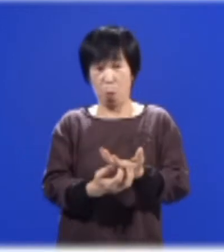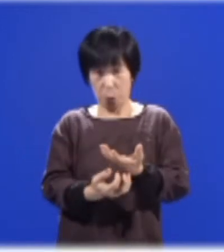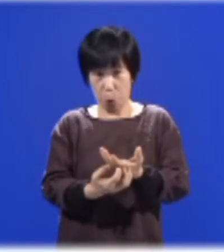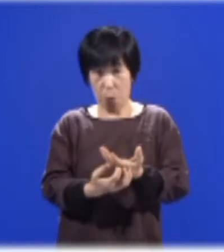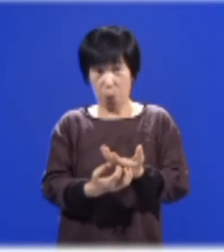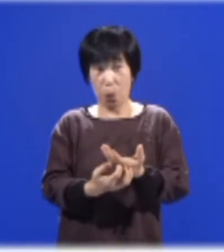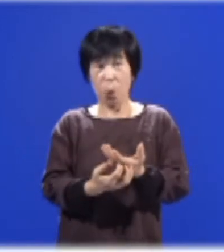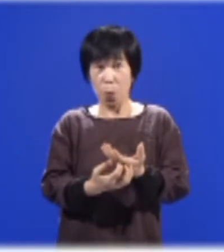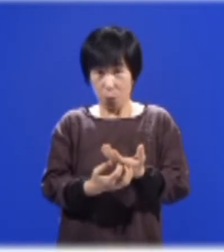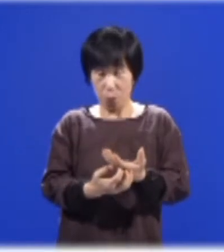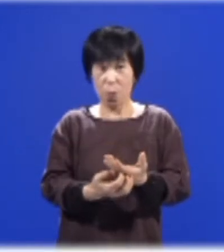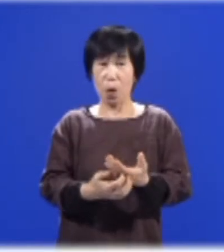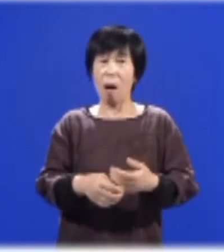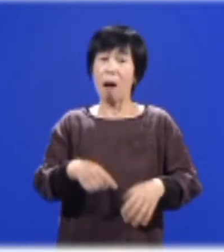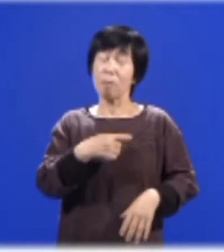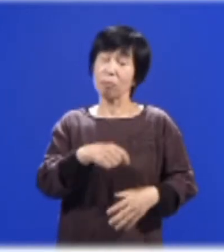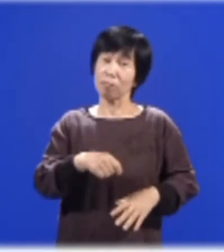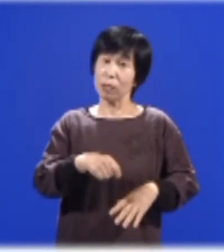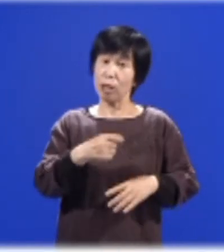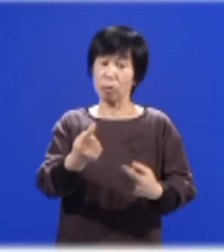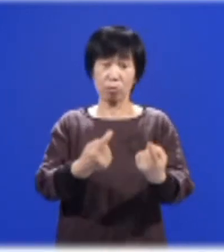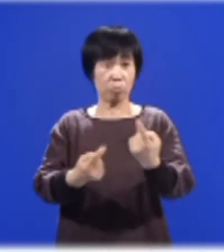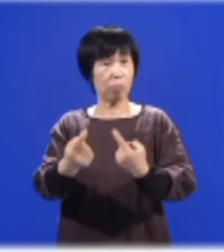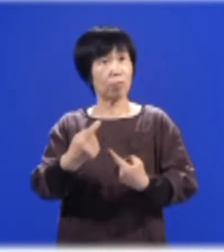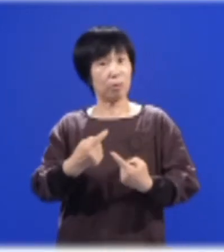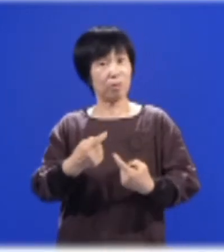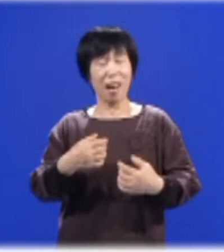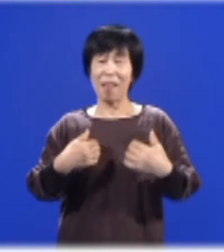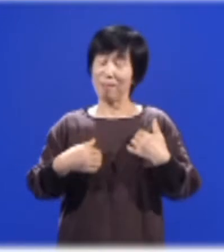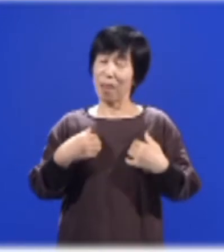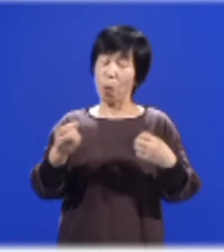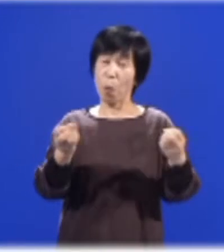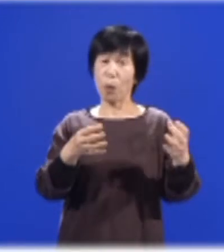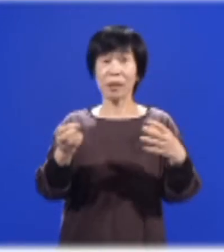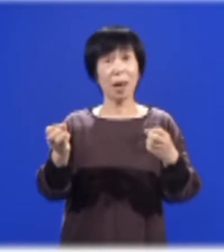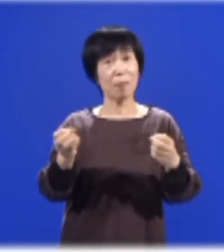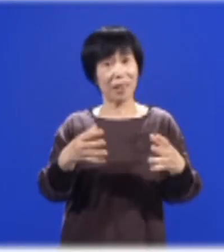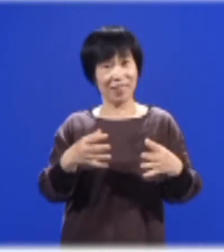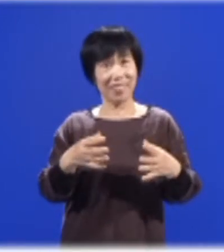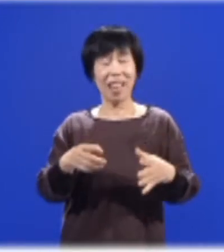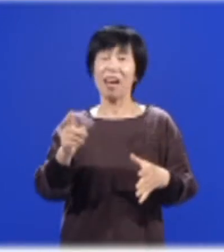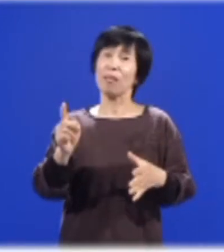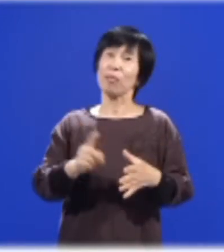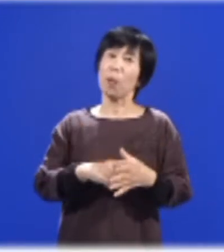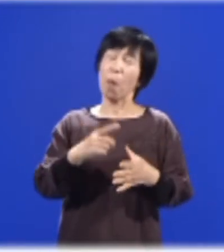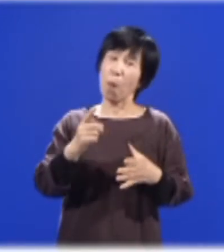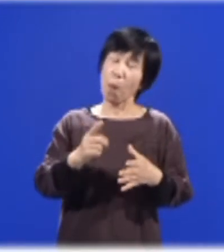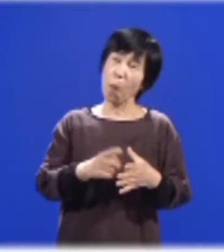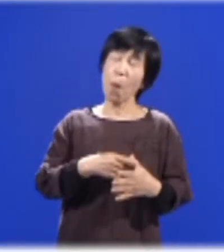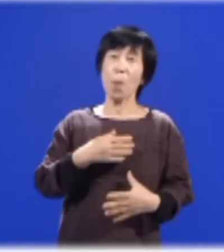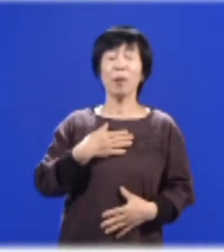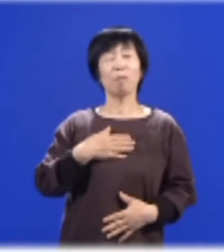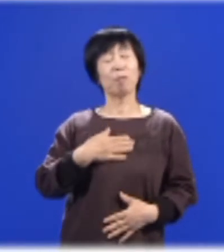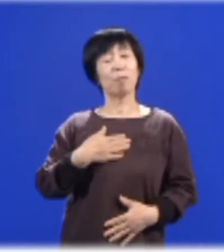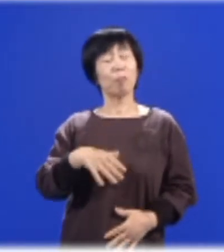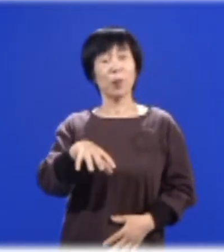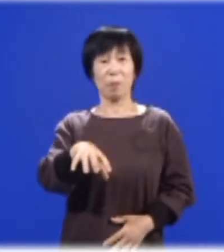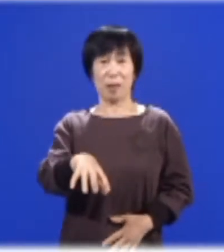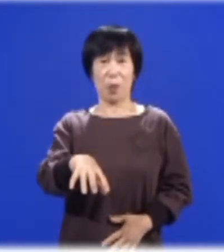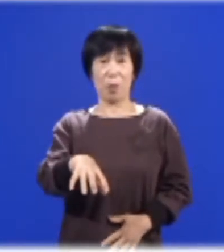ット。誰でも気軽に立ち寄って楽しくおしゃべりしてゆっくりとくつろぐ憩いの場です